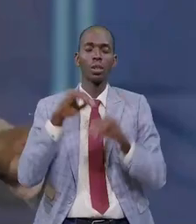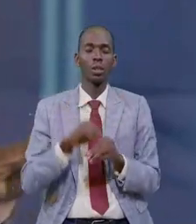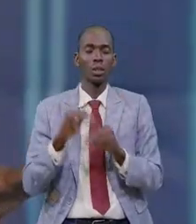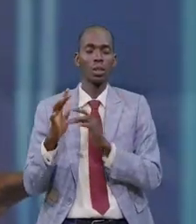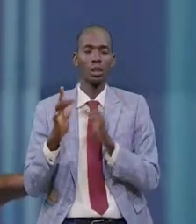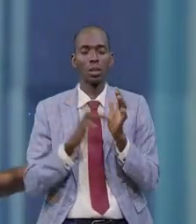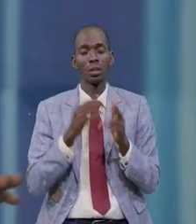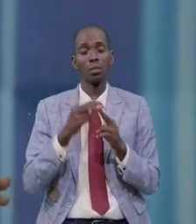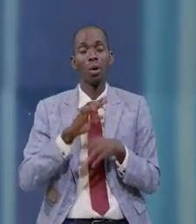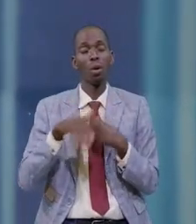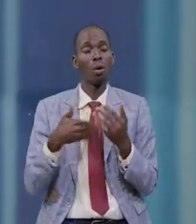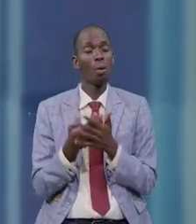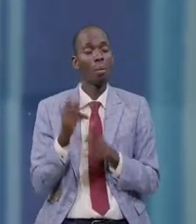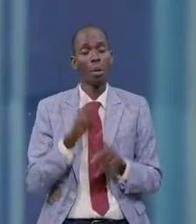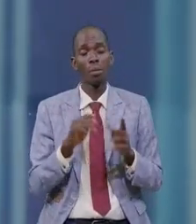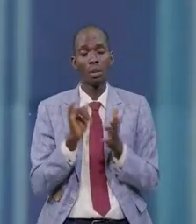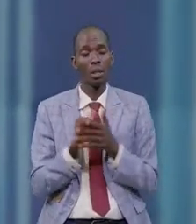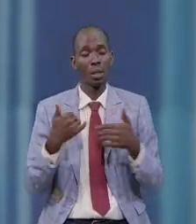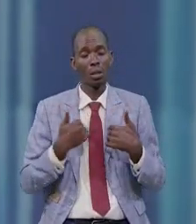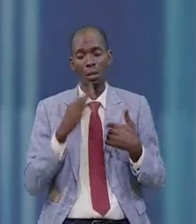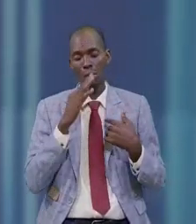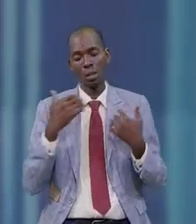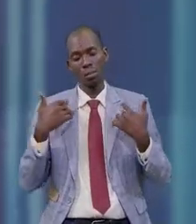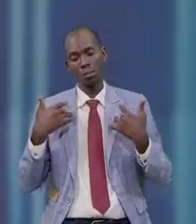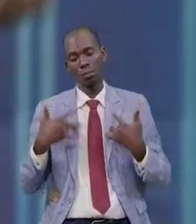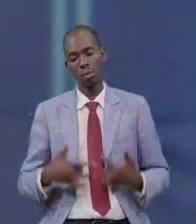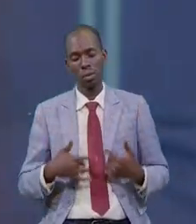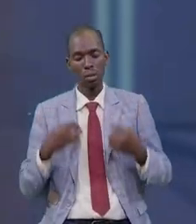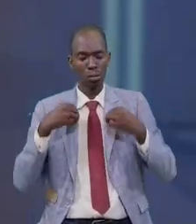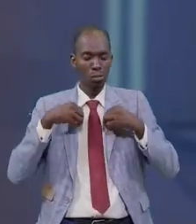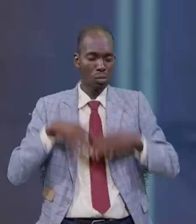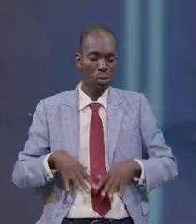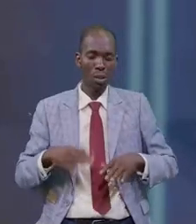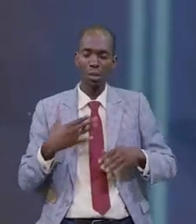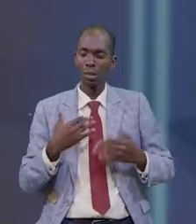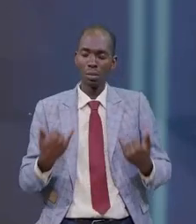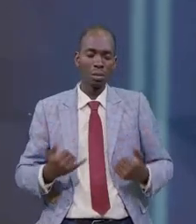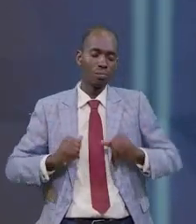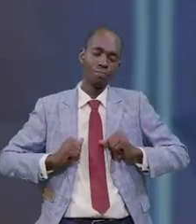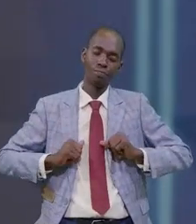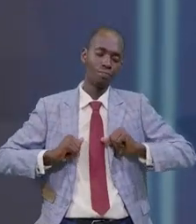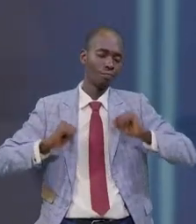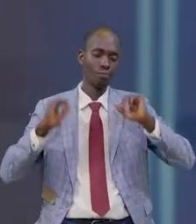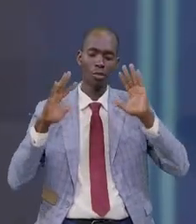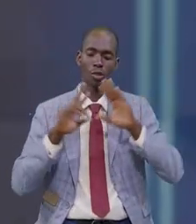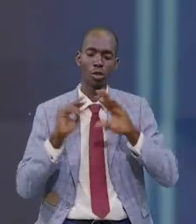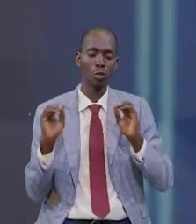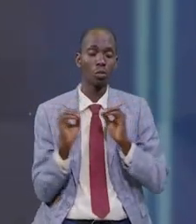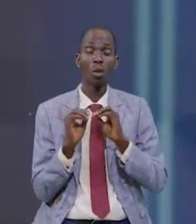présent tous ceux-là qui voulaient abandonné et qui abandonne presque